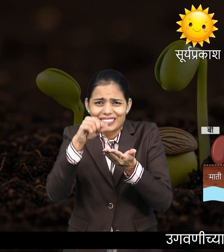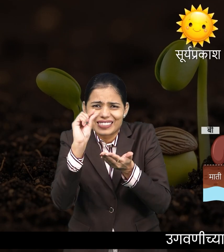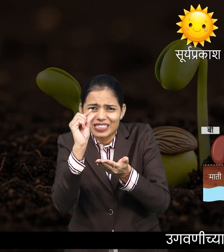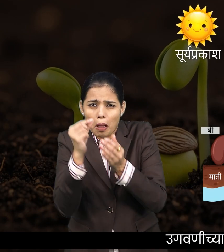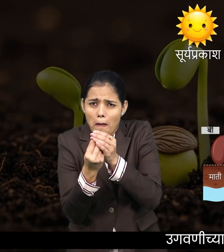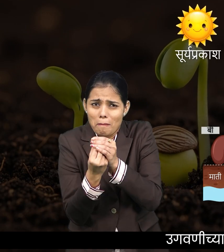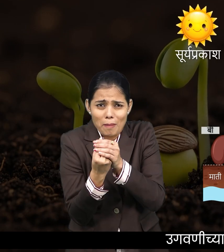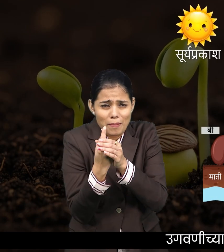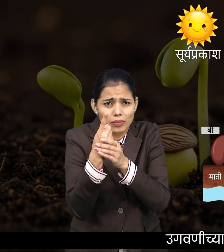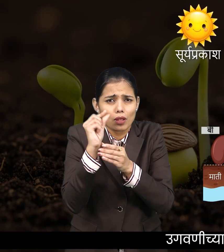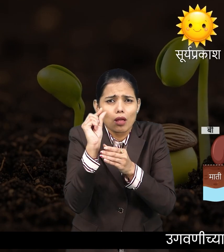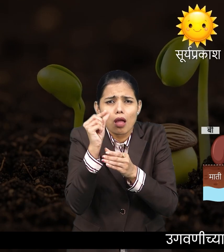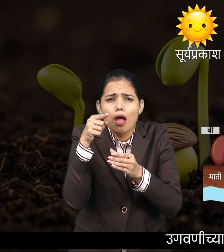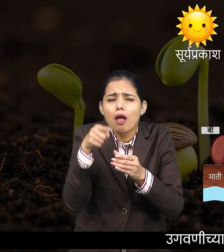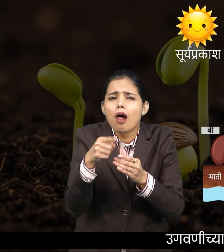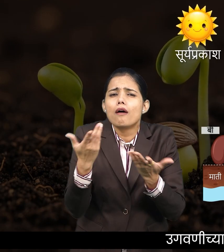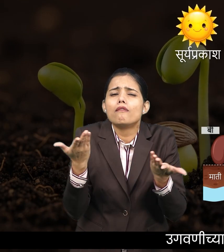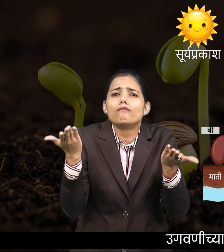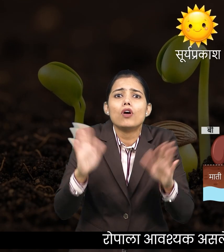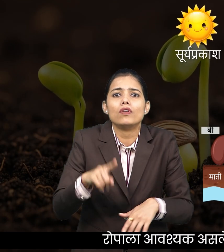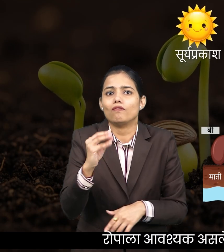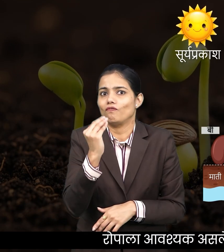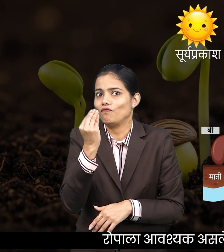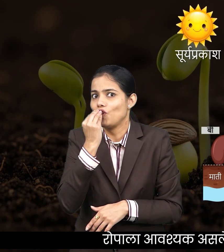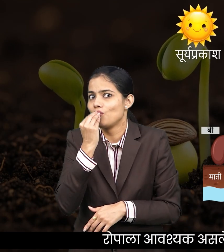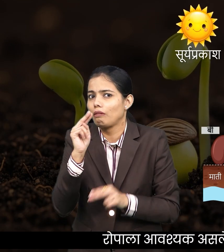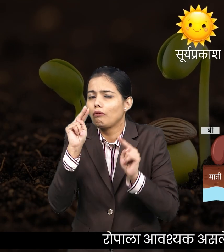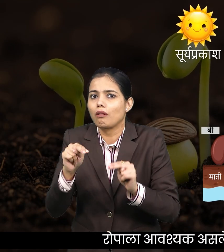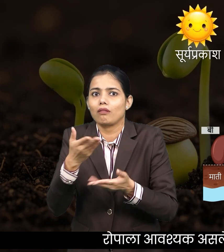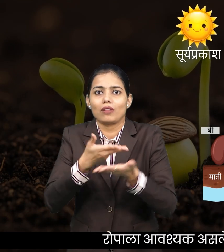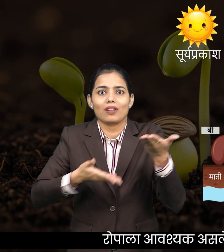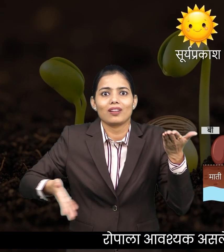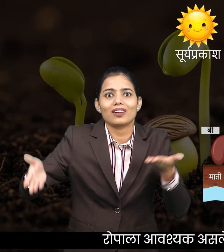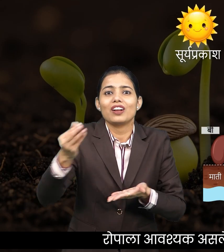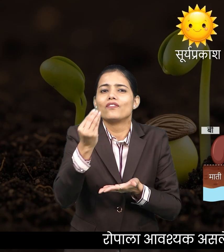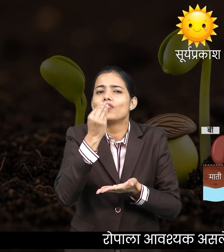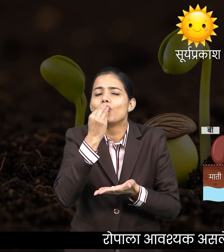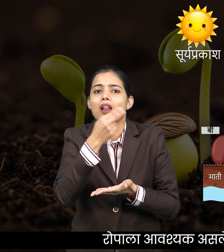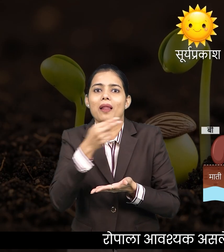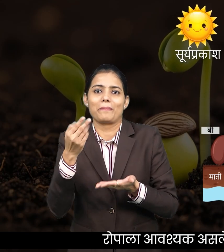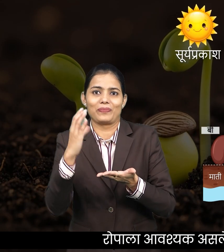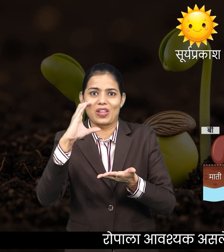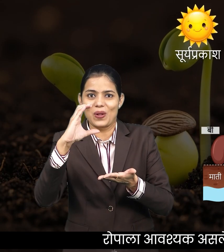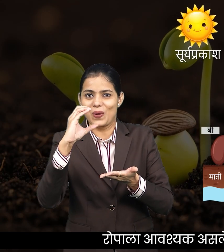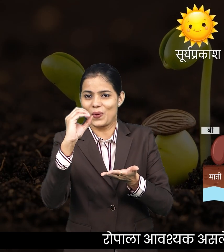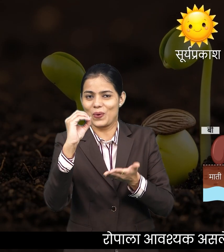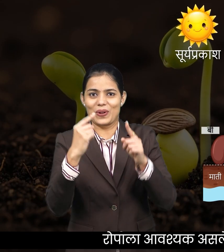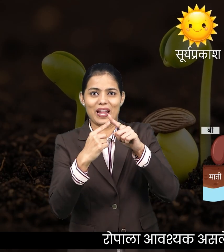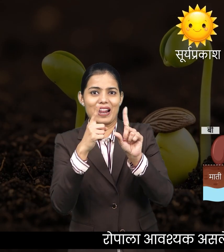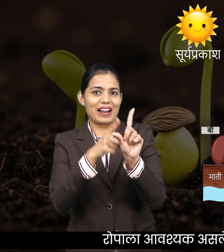उगवणीच्या सुरुवातीच्या टप्प्यात रोपाला आवश्यक असलेले